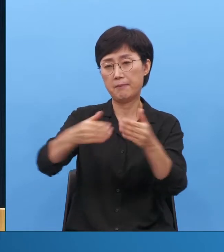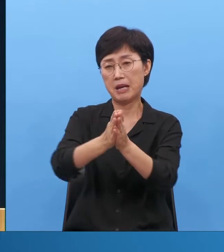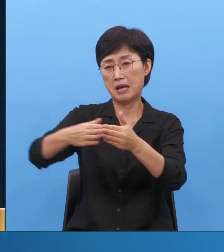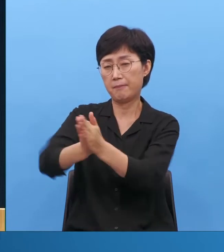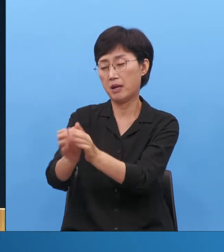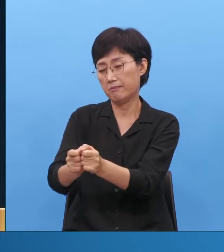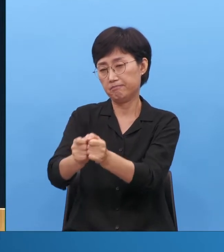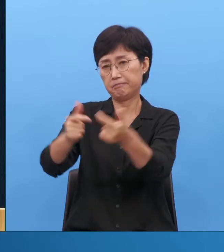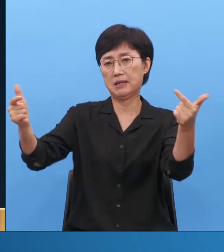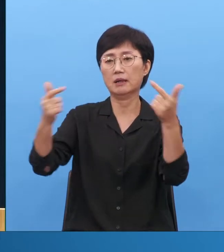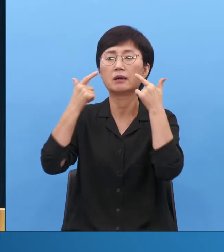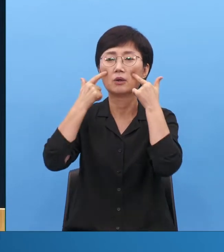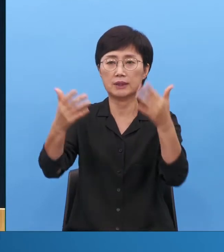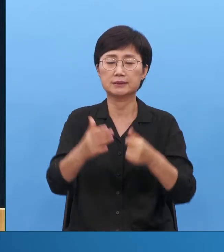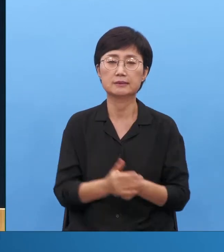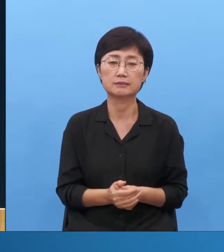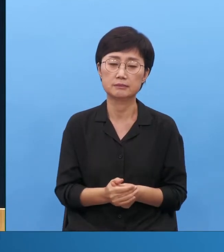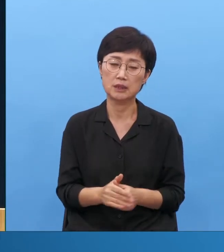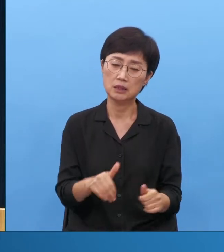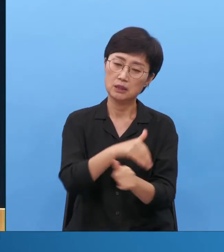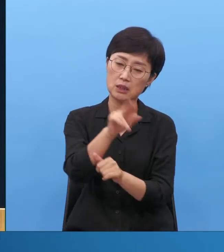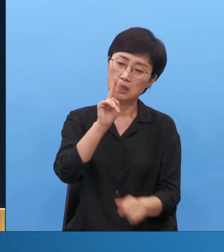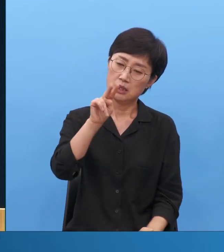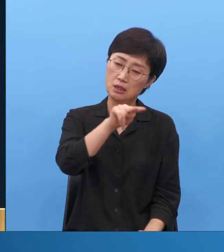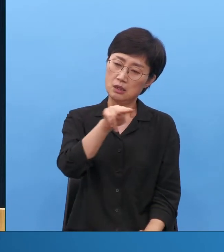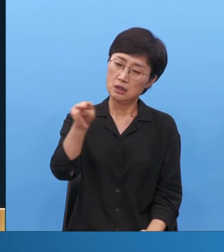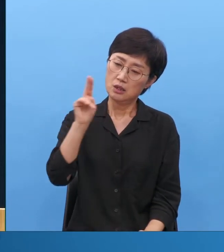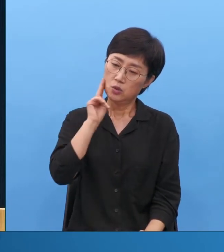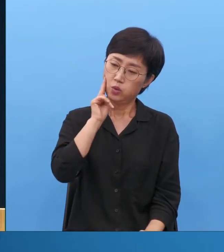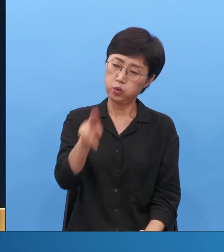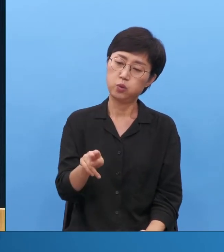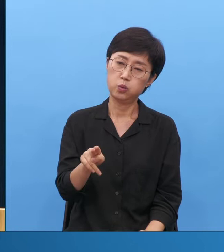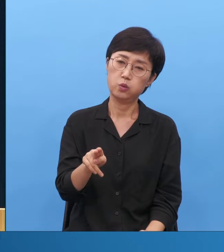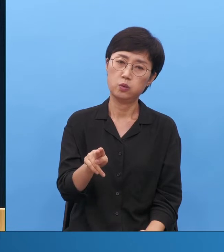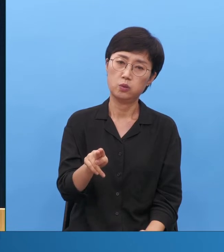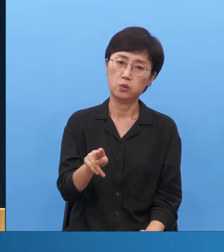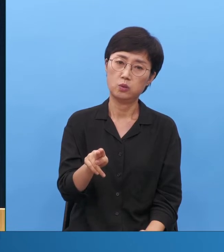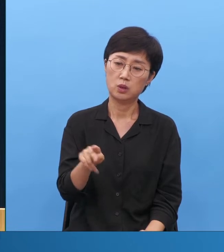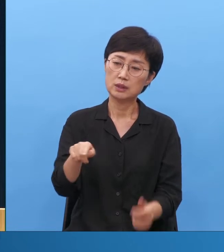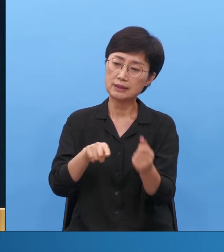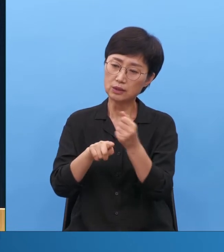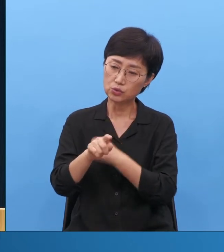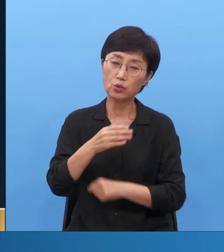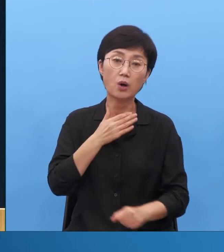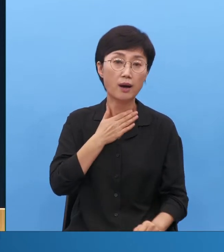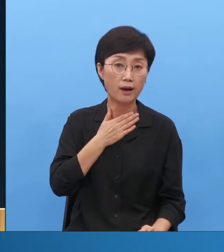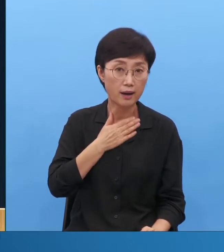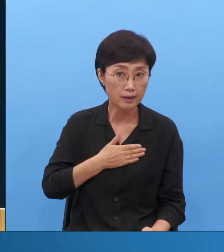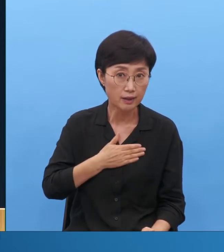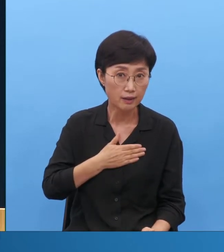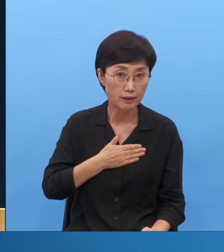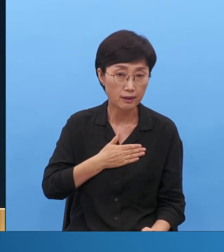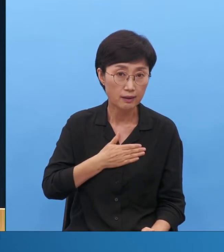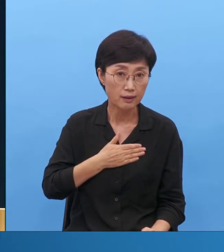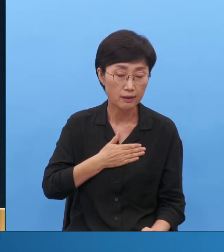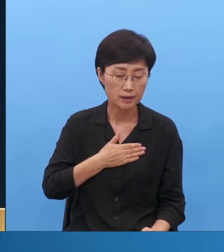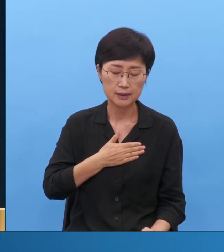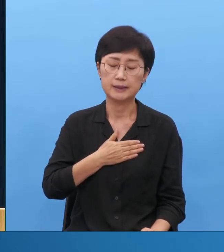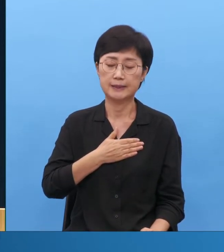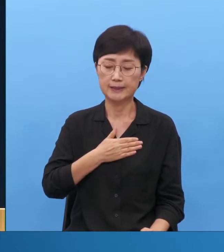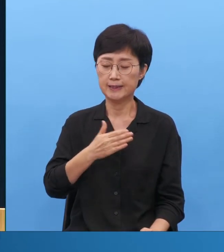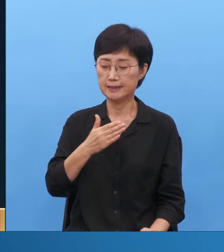follow suit going forward. 심각합니다. So we are facing a very serious situation. 이걸 아는 사람은 미국 살아야 될 이유가 있고